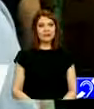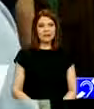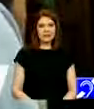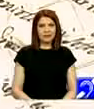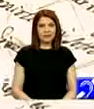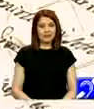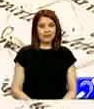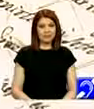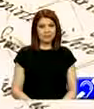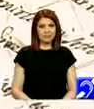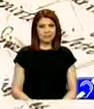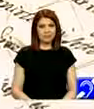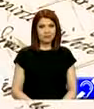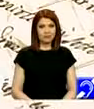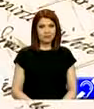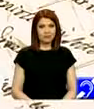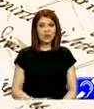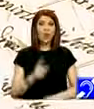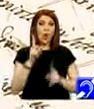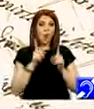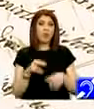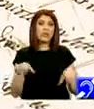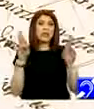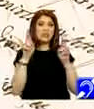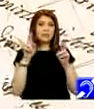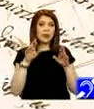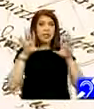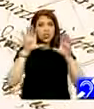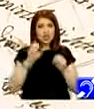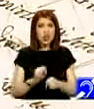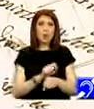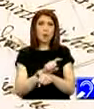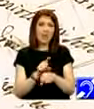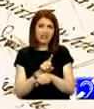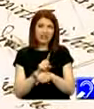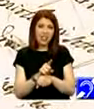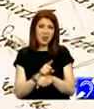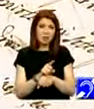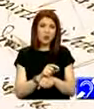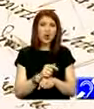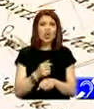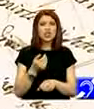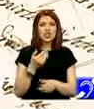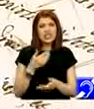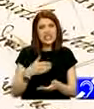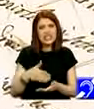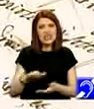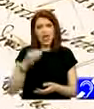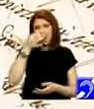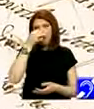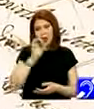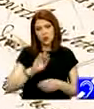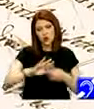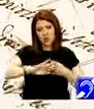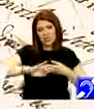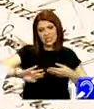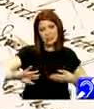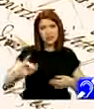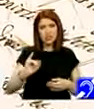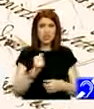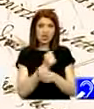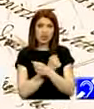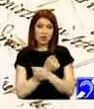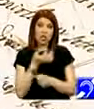people. Unii speră să-și ocupe astfel timpul și să treacă mai ușor peste despărțirea de cei dragi. Alții fac asta